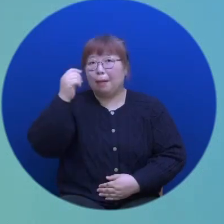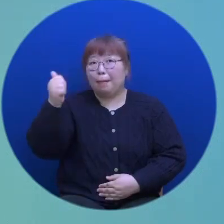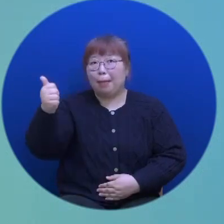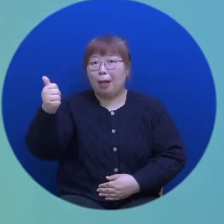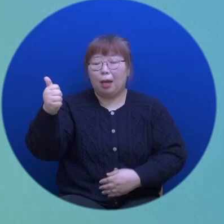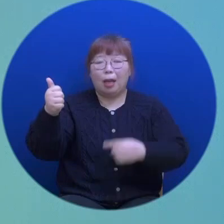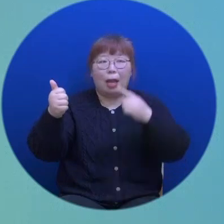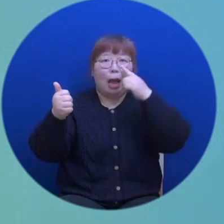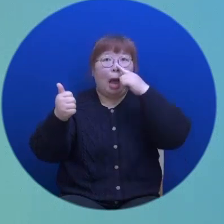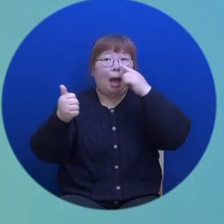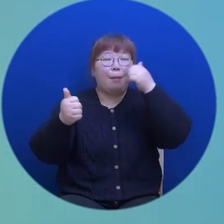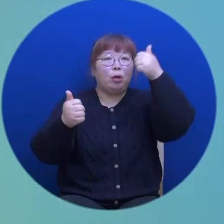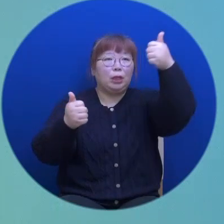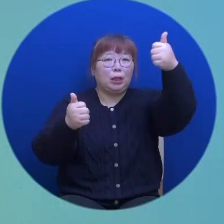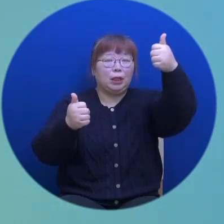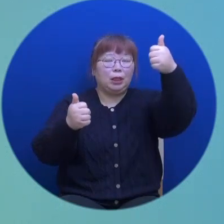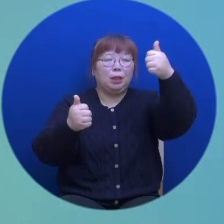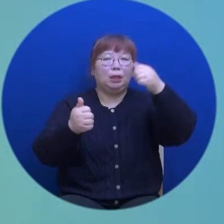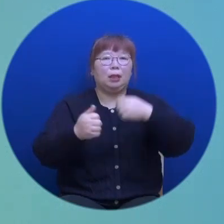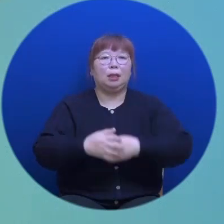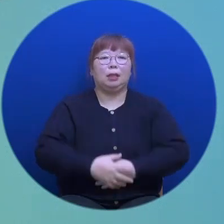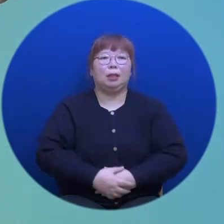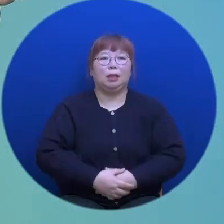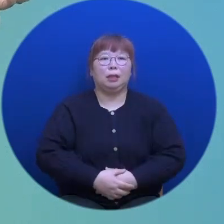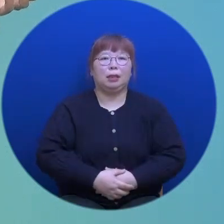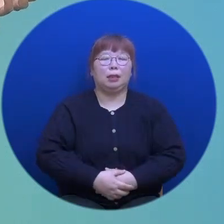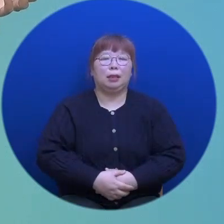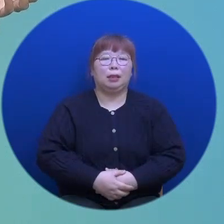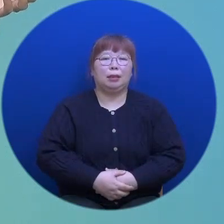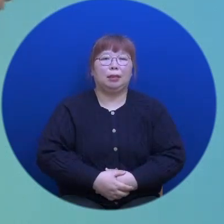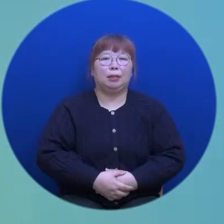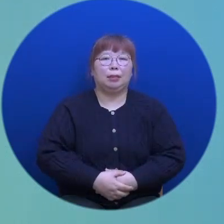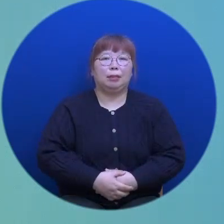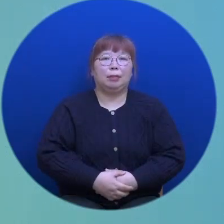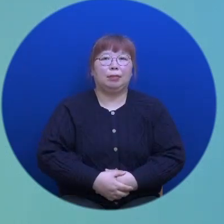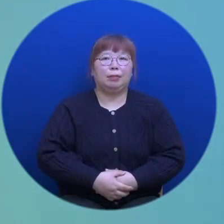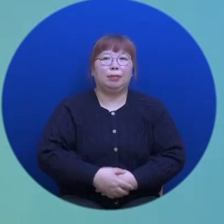이렇게 말씀들을 하세요. 어떤 아버님이 이렇게 말합니다.